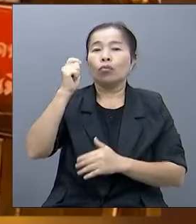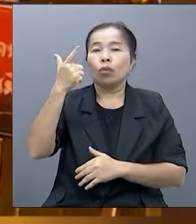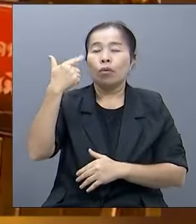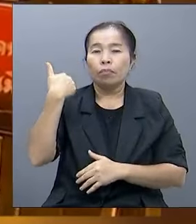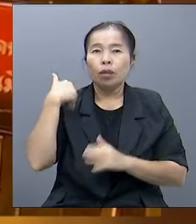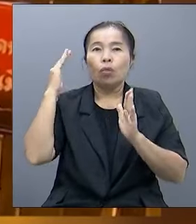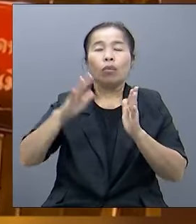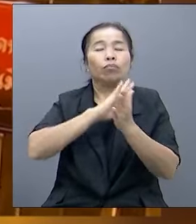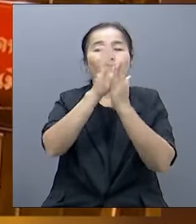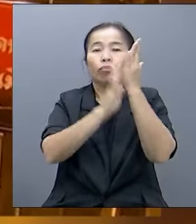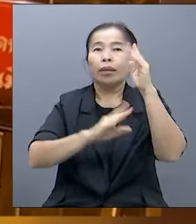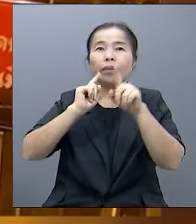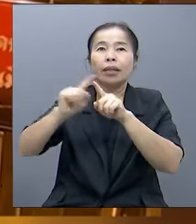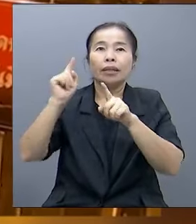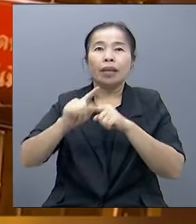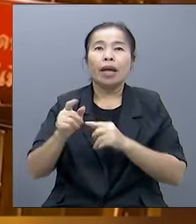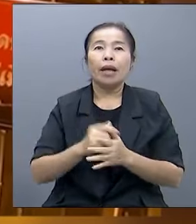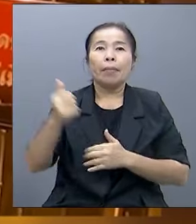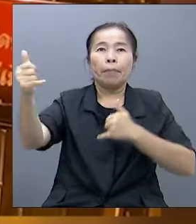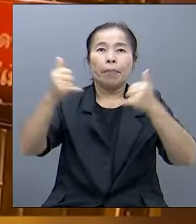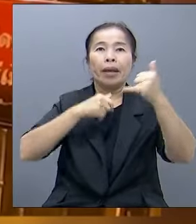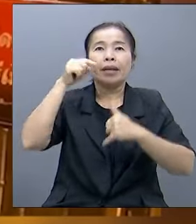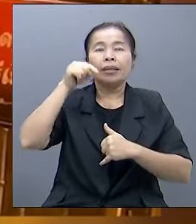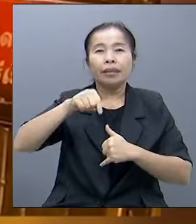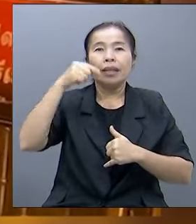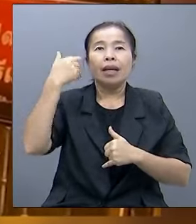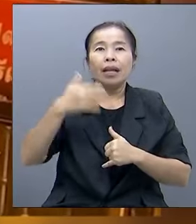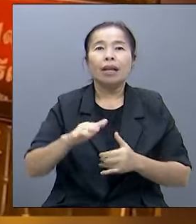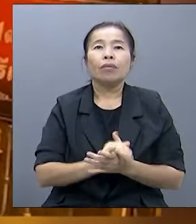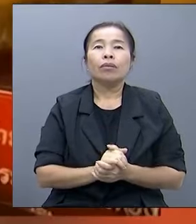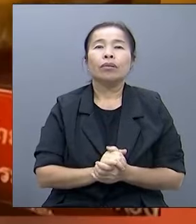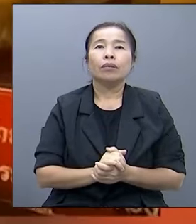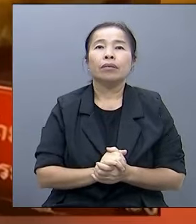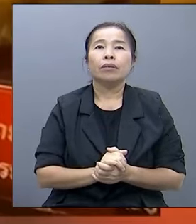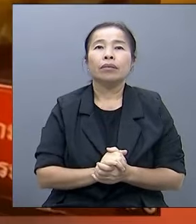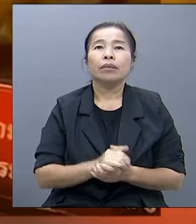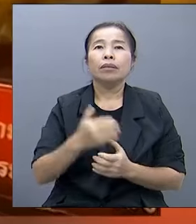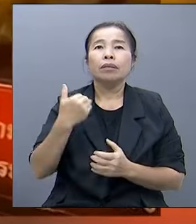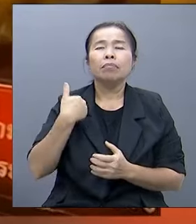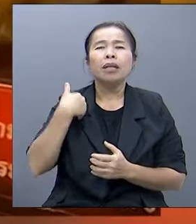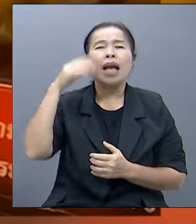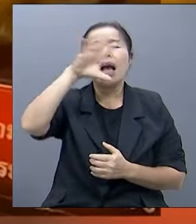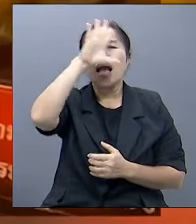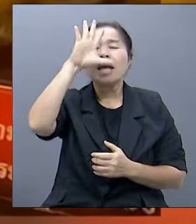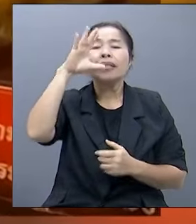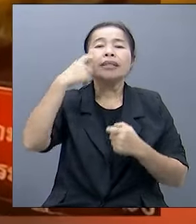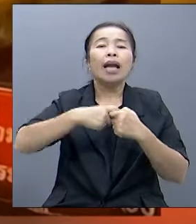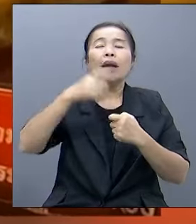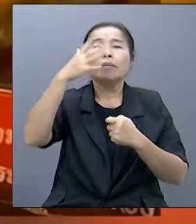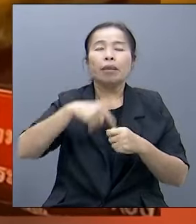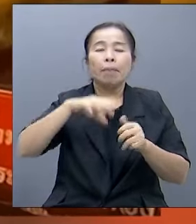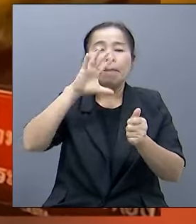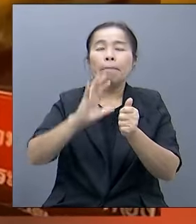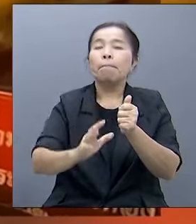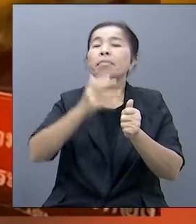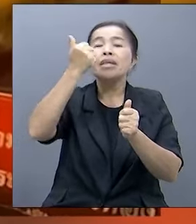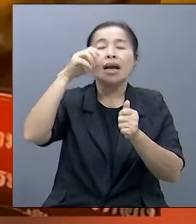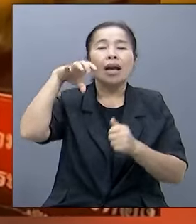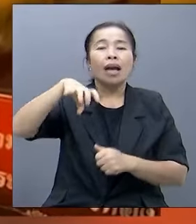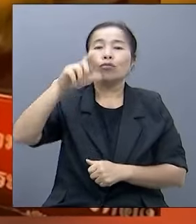ศครับโดยหากจะเดินทางไปที่วัดต้นนะฮะวัดต้นในแห่งนี้หาไม่ยากครับวัดตั้งอยู่ในตัวเมืองอ่างทองริมแม่น้ำเจ้าพระย